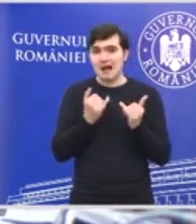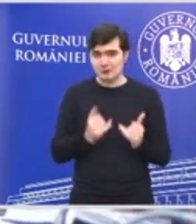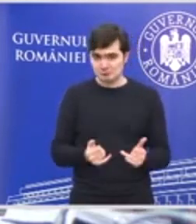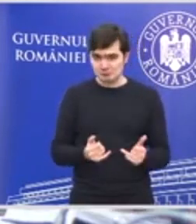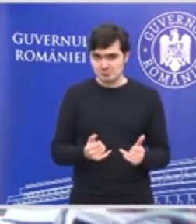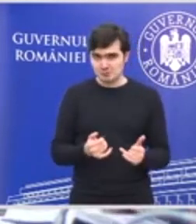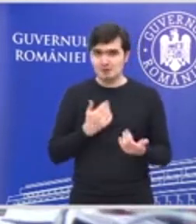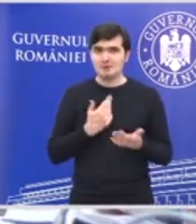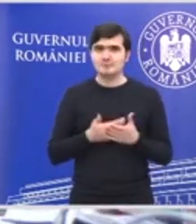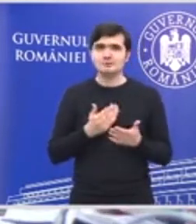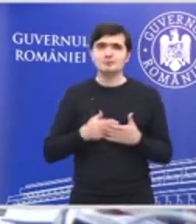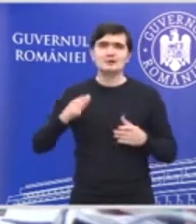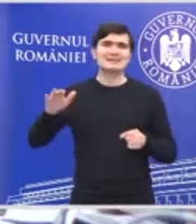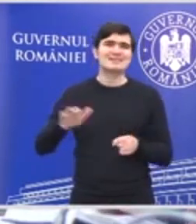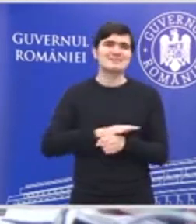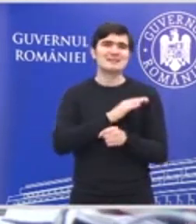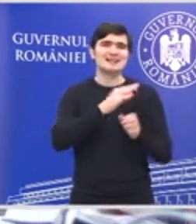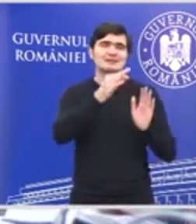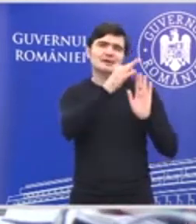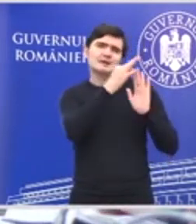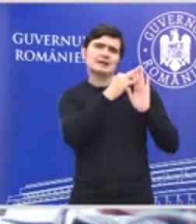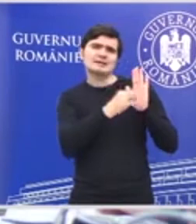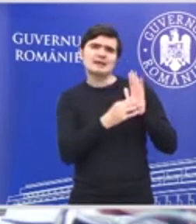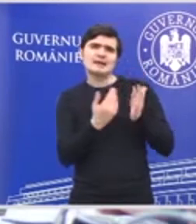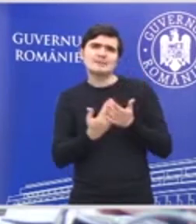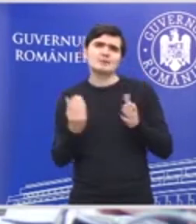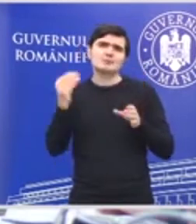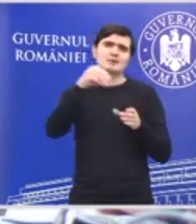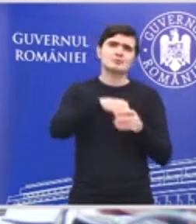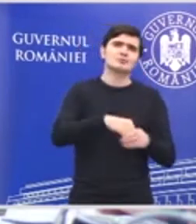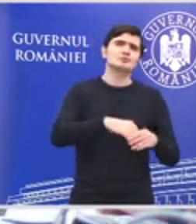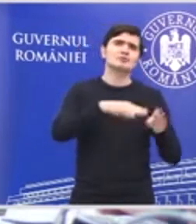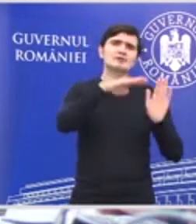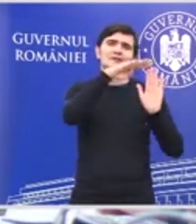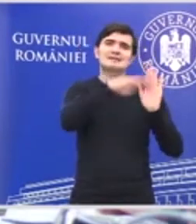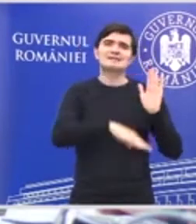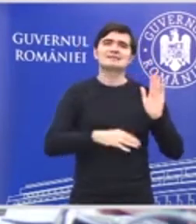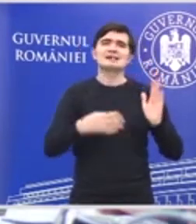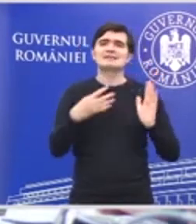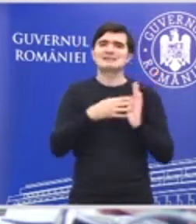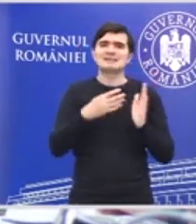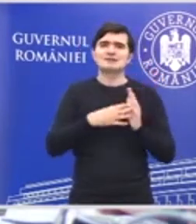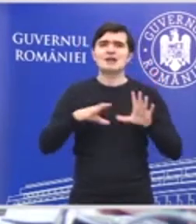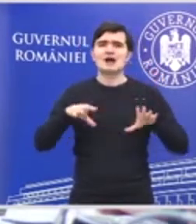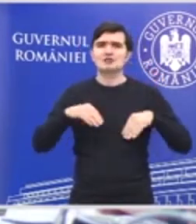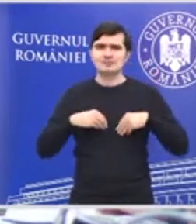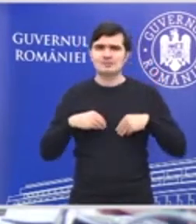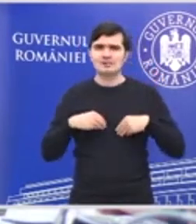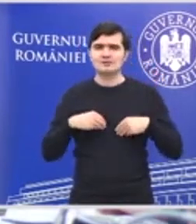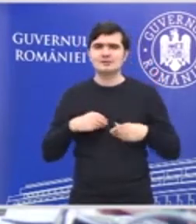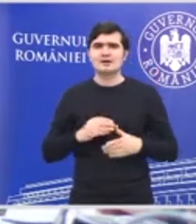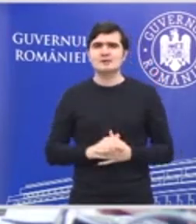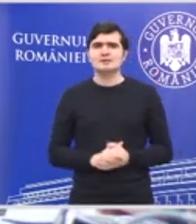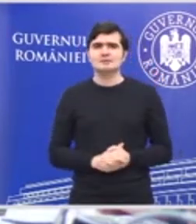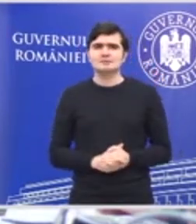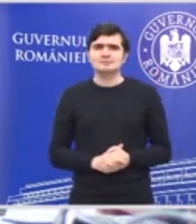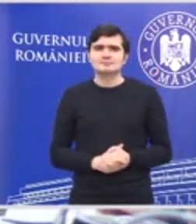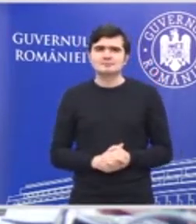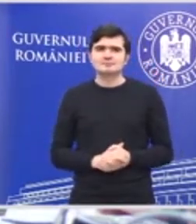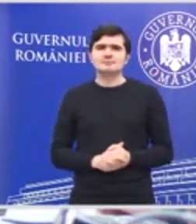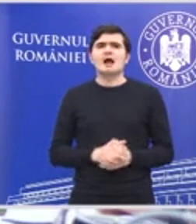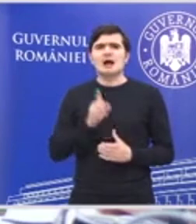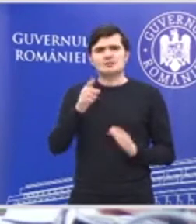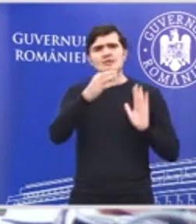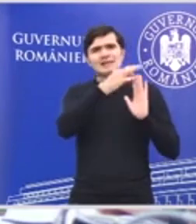să îndeplinească criteriile de introducere în lista testelor acceptate, criterii care sunt definite